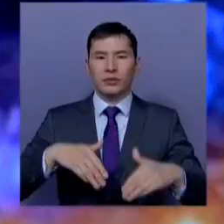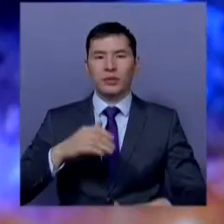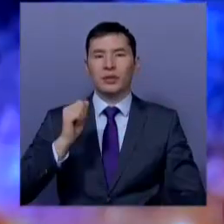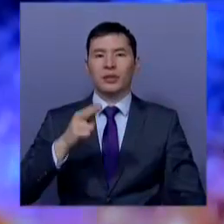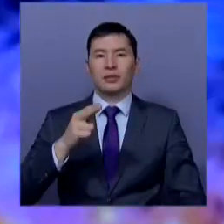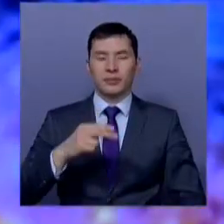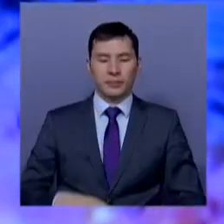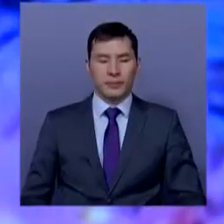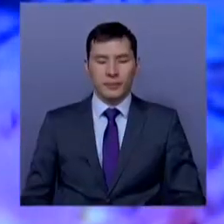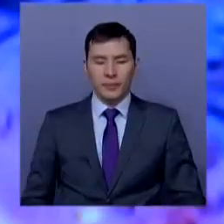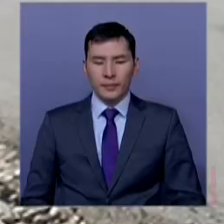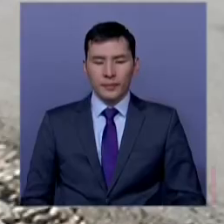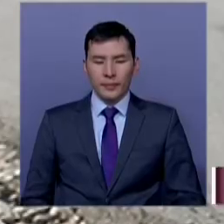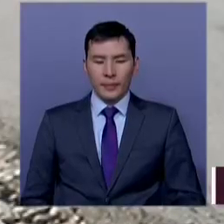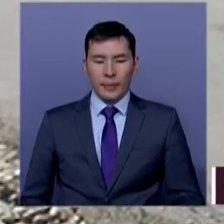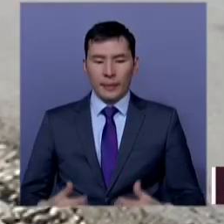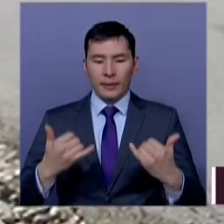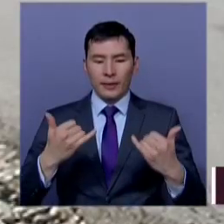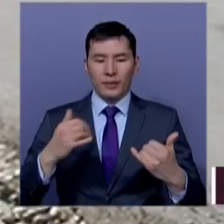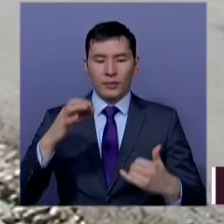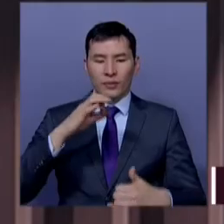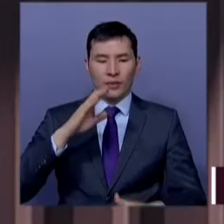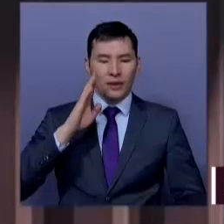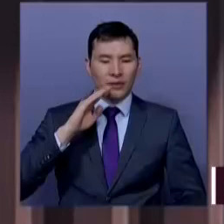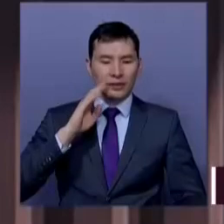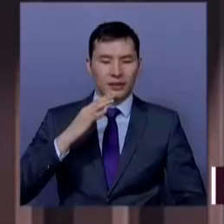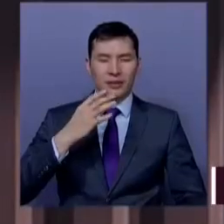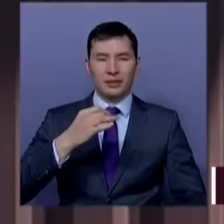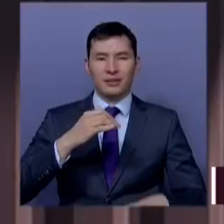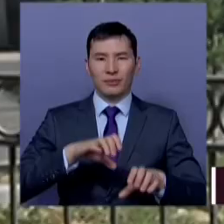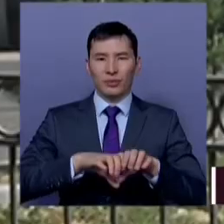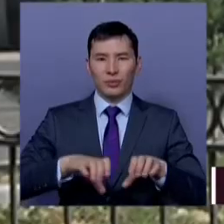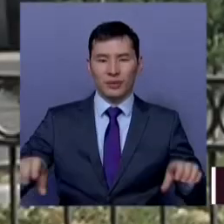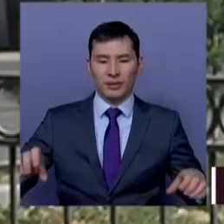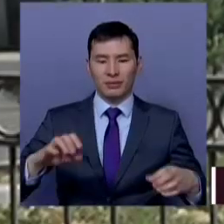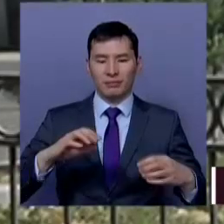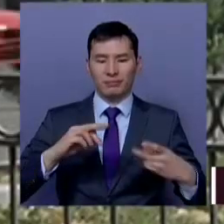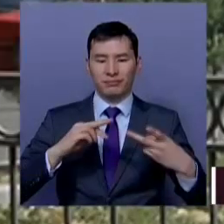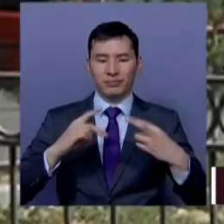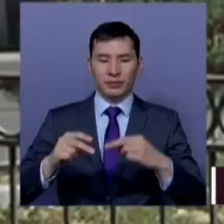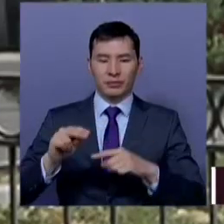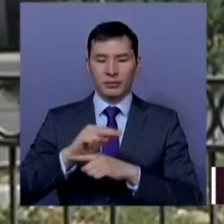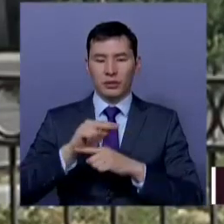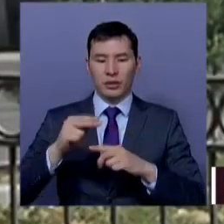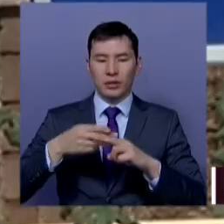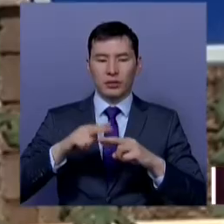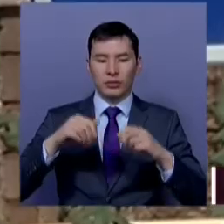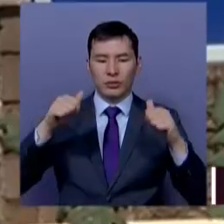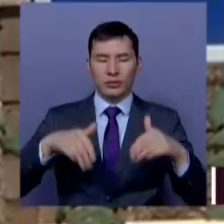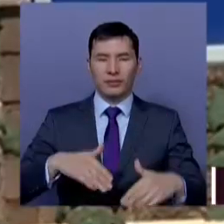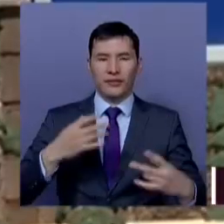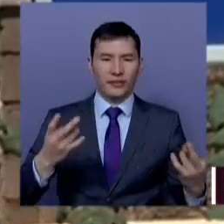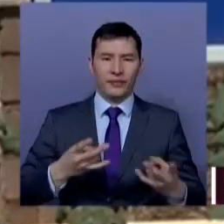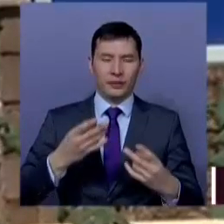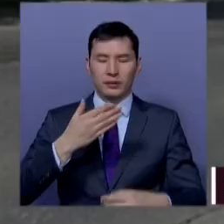Байтлез айтсын. Бүгінде ауыз су және кәріз желісіне қатысты мәселелер түбегейлі шешімін тапқан жоқ. Мегаполис